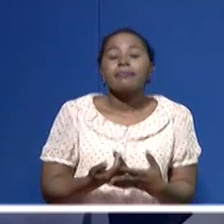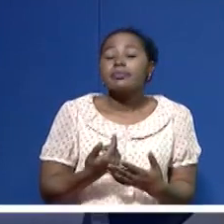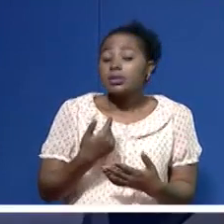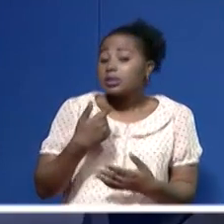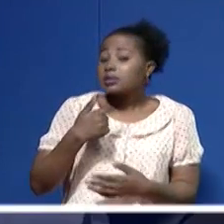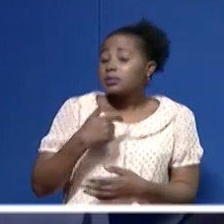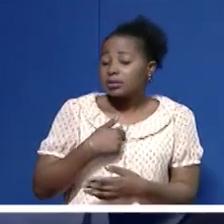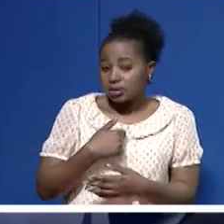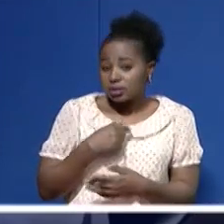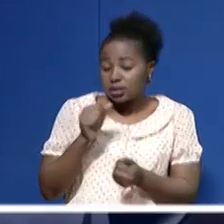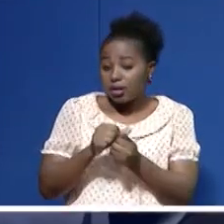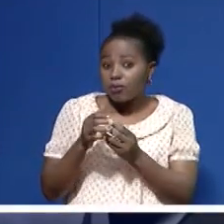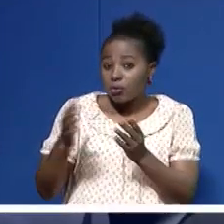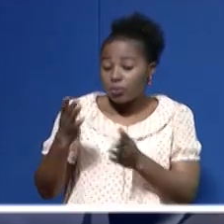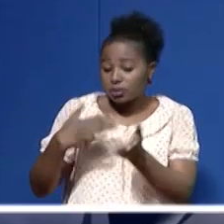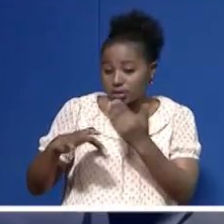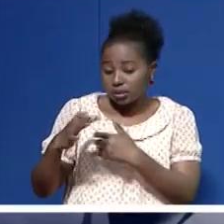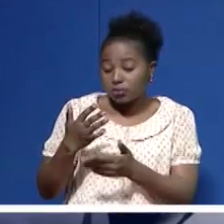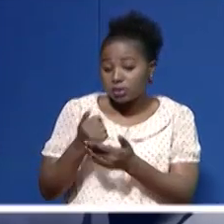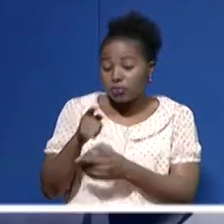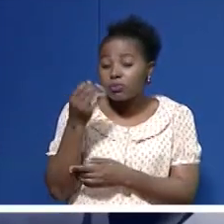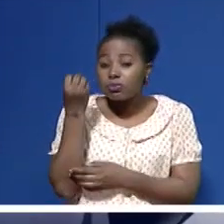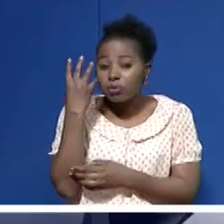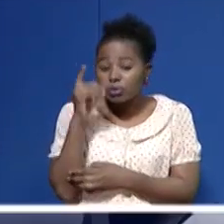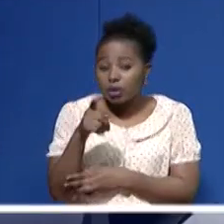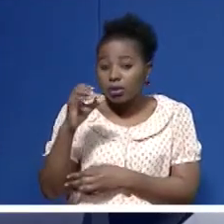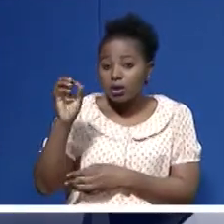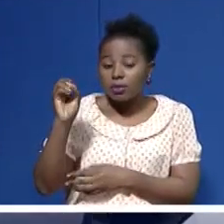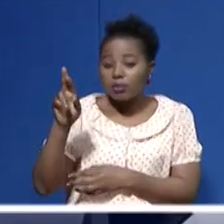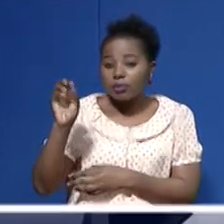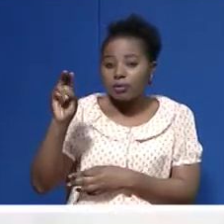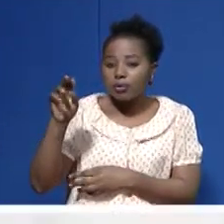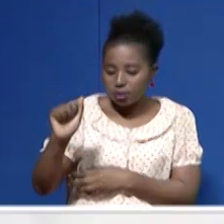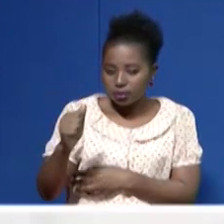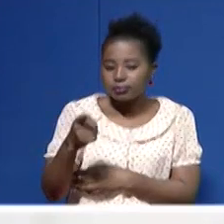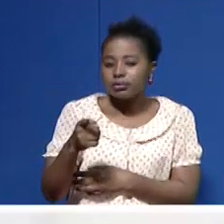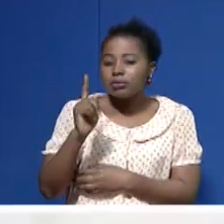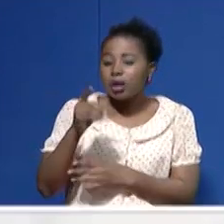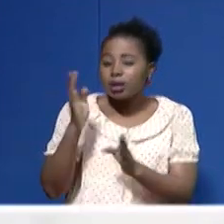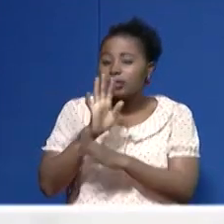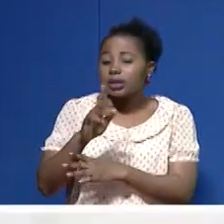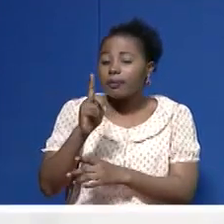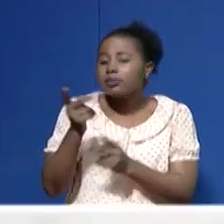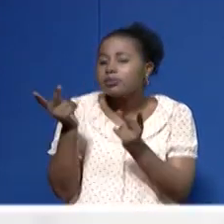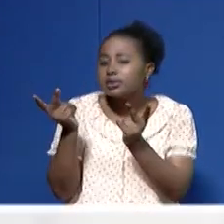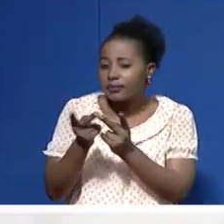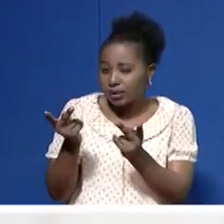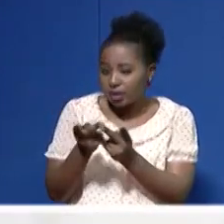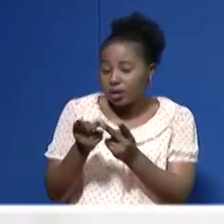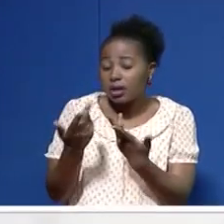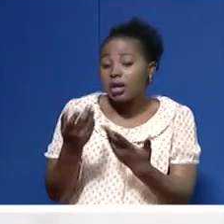Kwa sisi kikubwa zaidi, kwa sababu ugonjwa huu wa coronavirus una dalili zake zinafanana kabisa